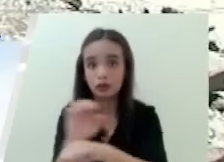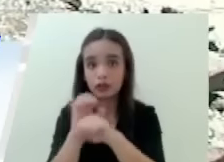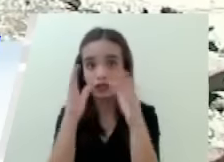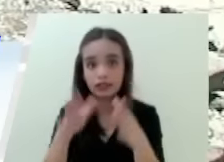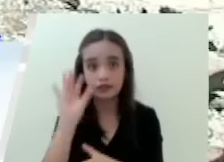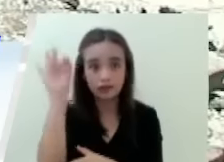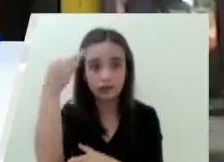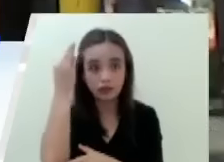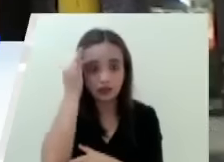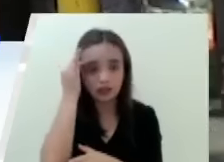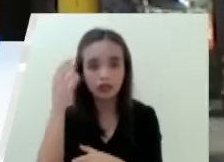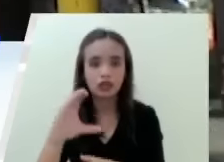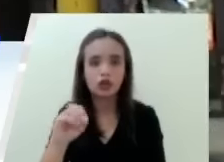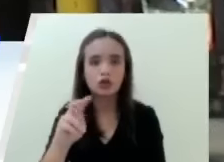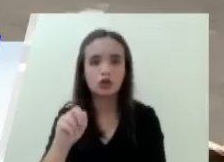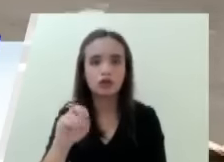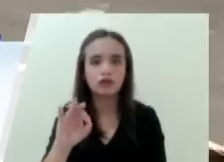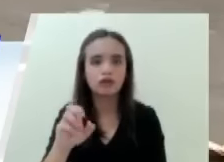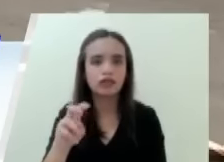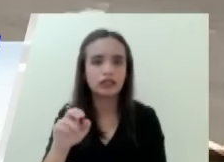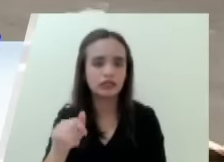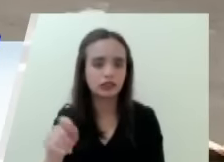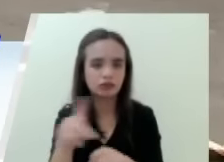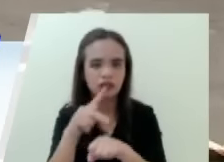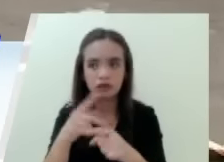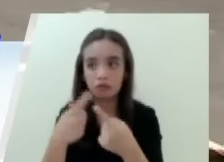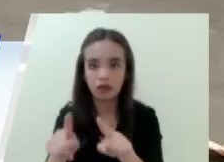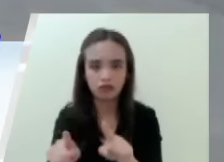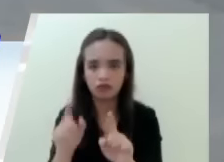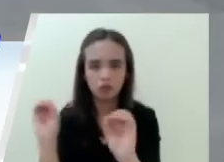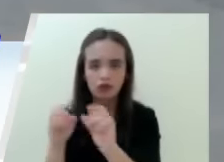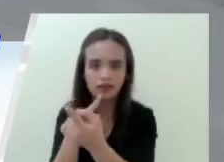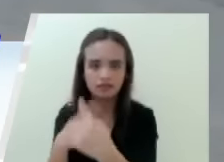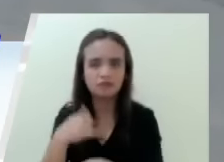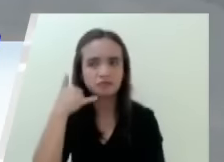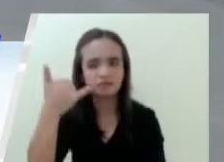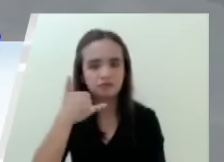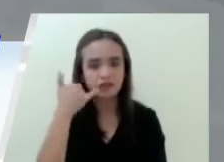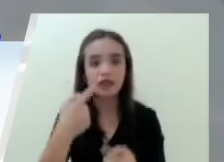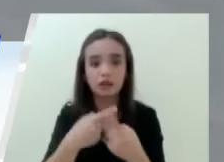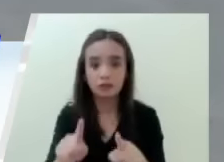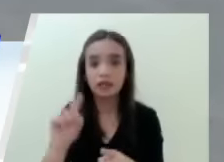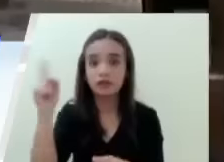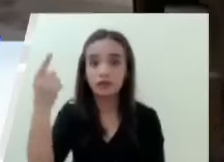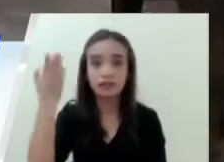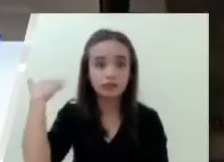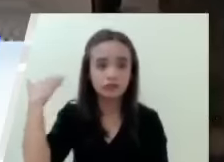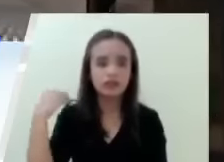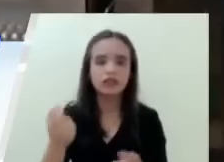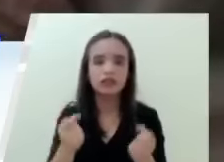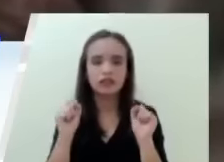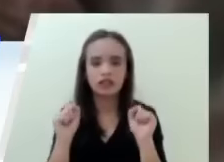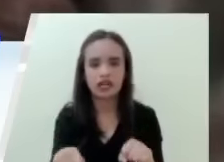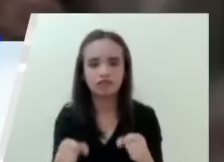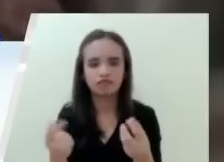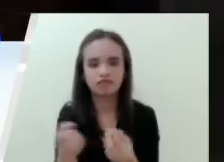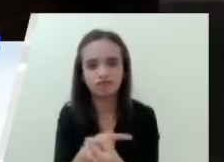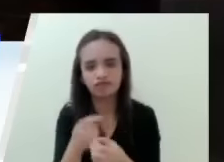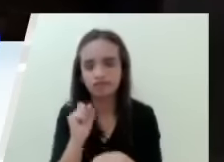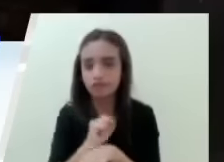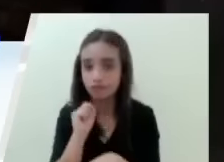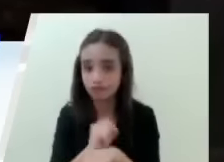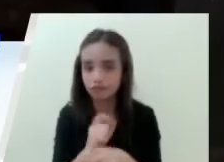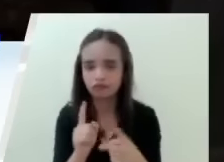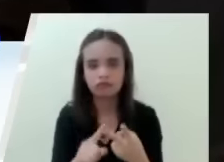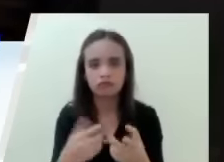hindi pa sila sumasagot sa aming mga tawag. Pero nauna na nilang sinabi na maaaring magresulta sa pagtatanggal ng mga trabaho, pagtaas ang presyo ng bilihin, o